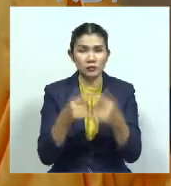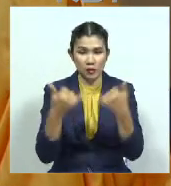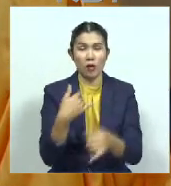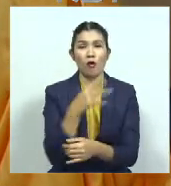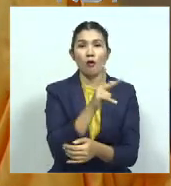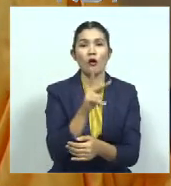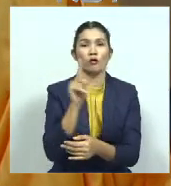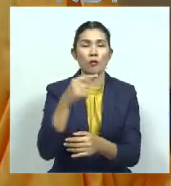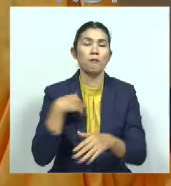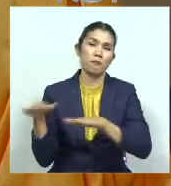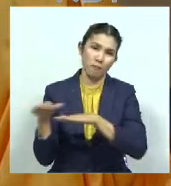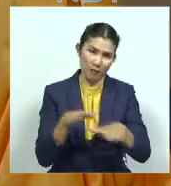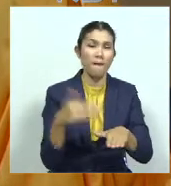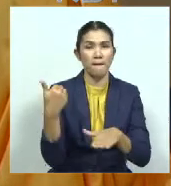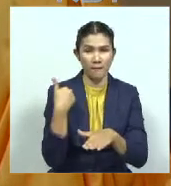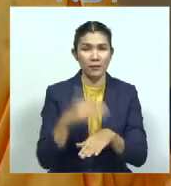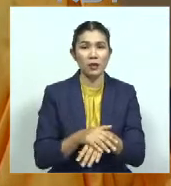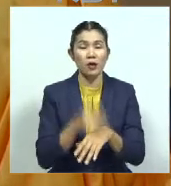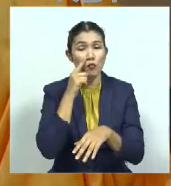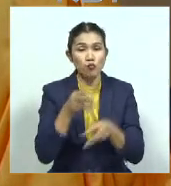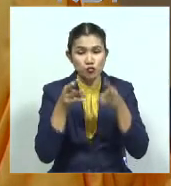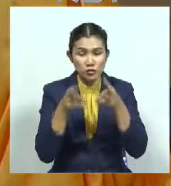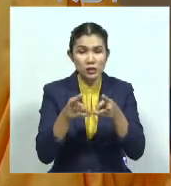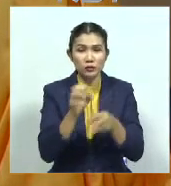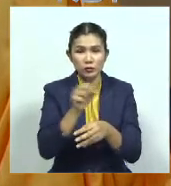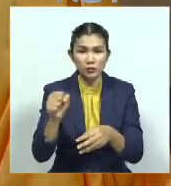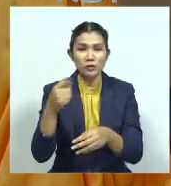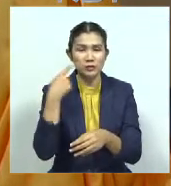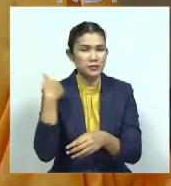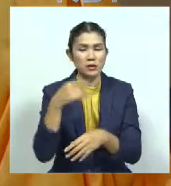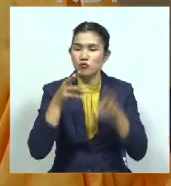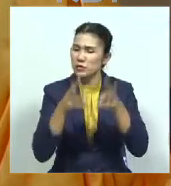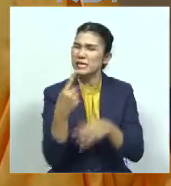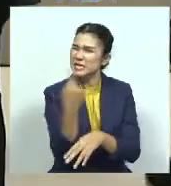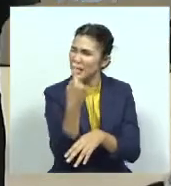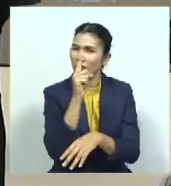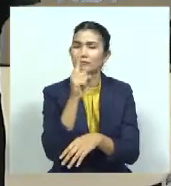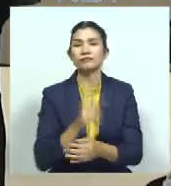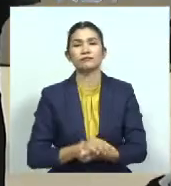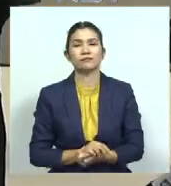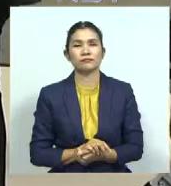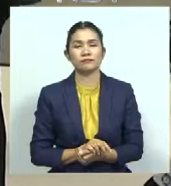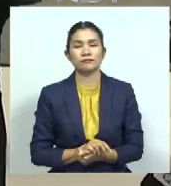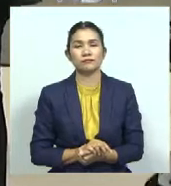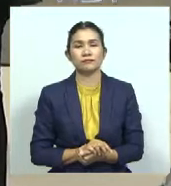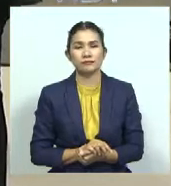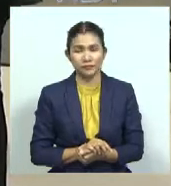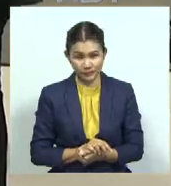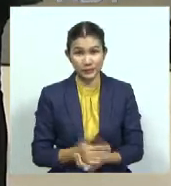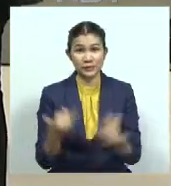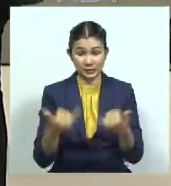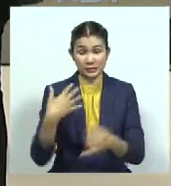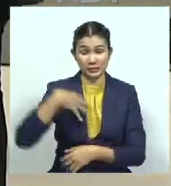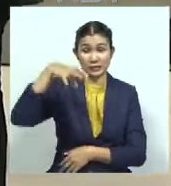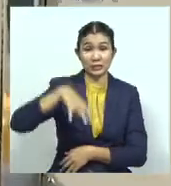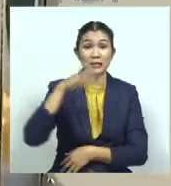แล้วและระบุว่าสูตรคำนวณสสมีเพียงแค่สูตรเดียวเท่านั้นค่ะบรรยากาศที่สำนักงานกก